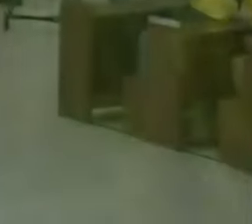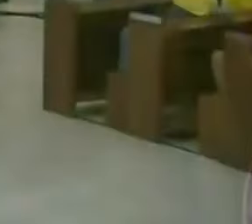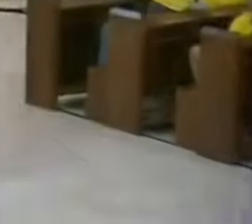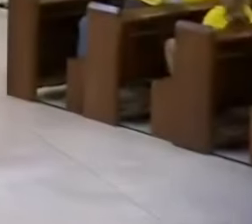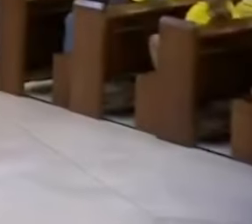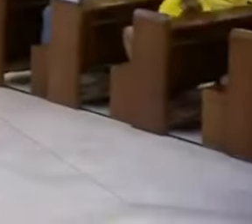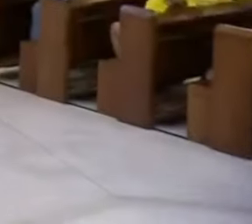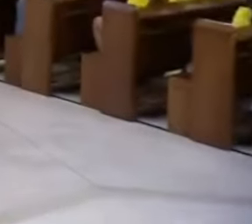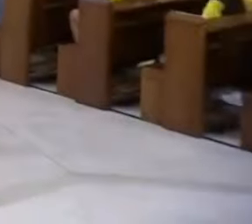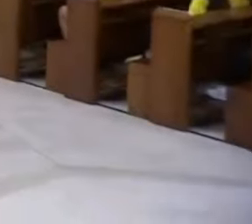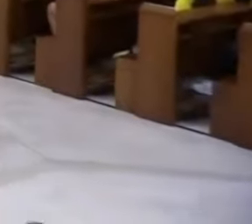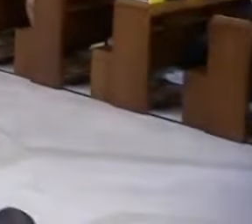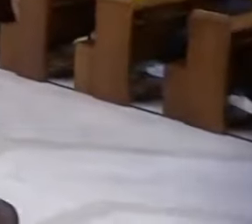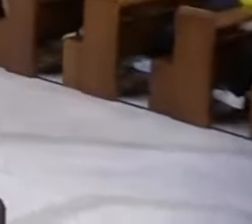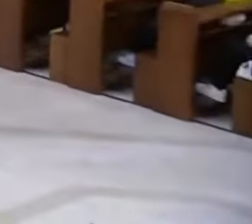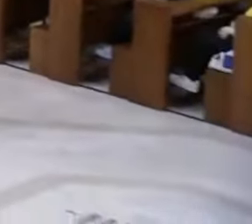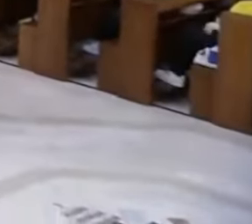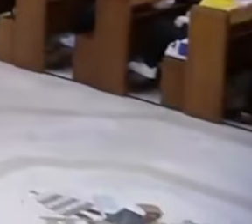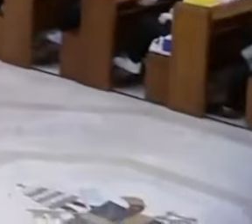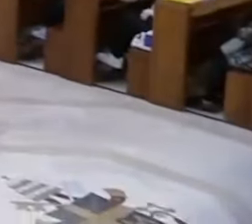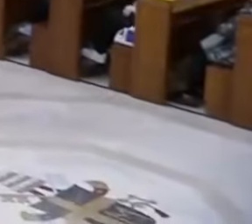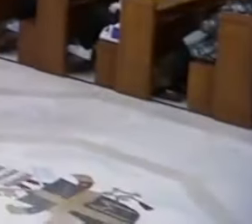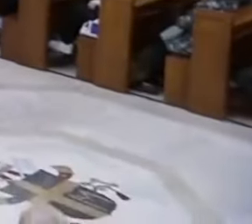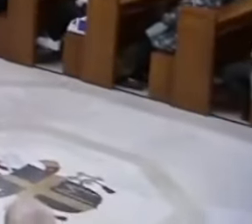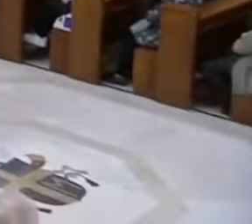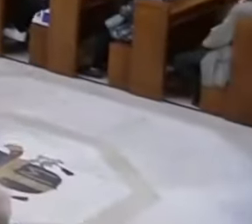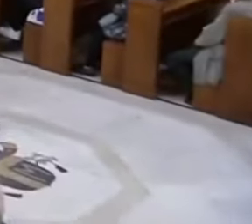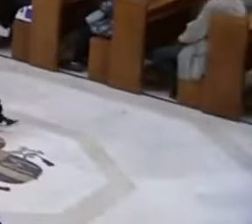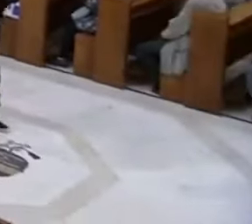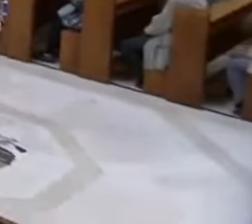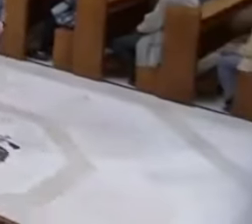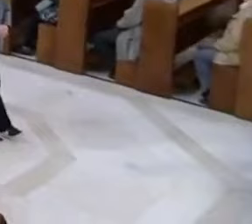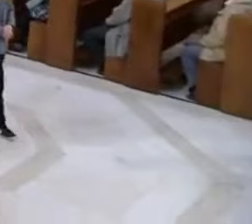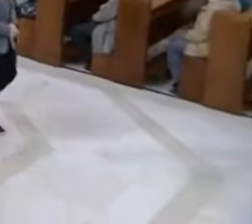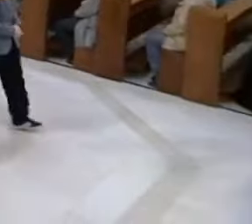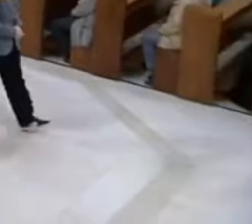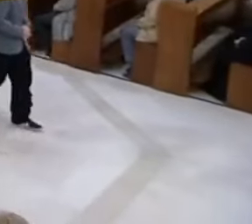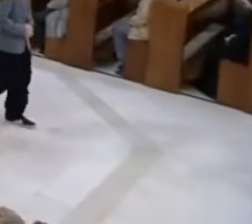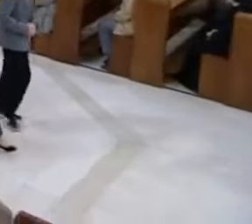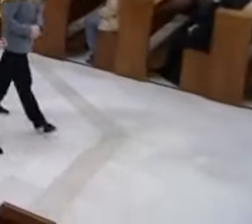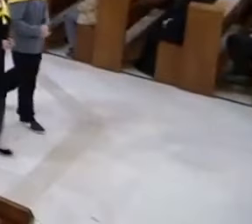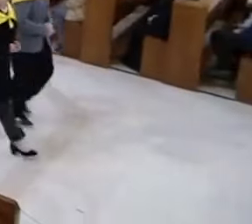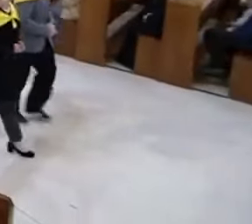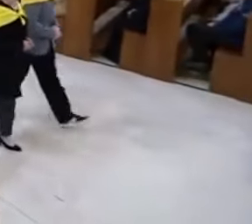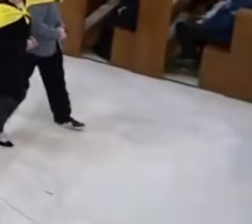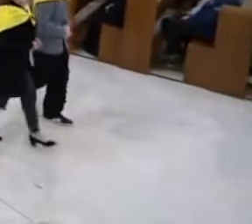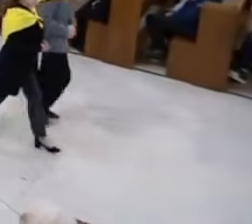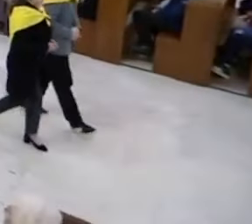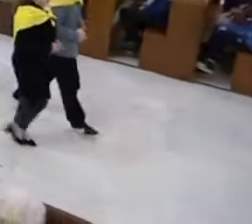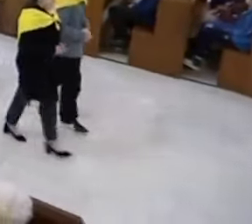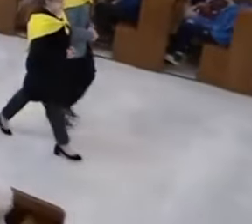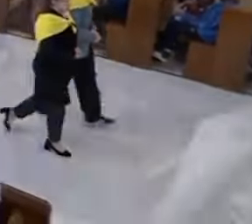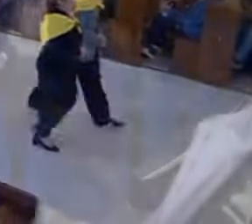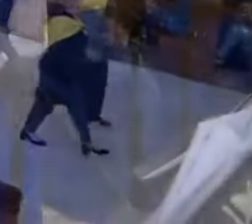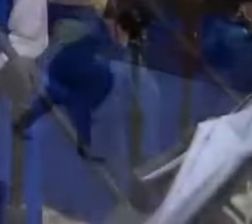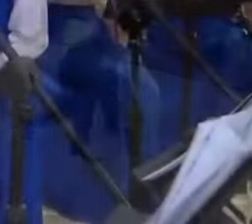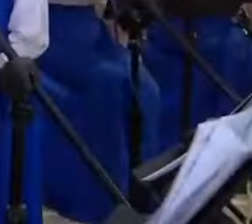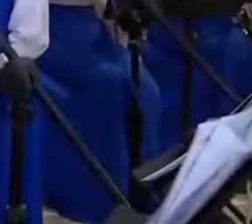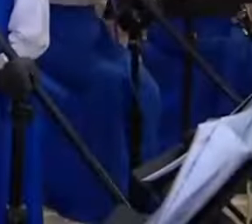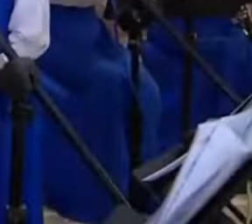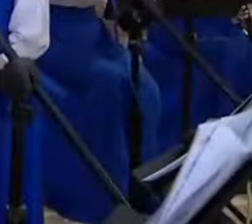Ibi tam gdzie miłoś jest i